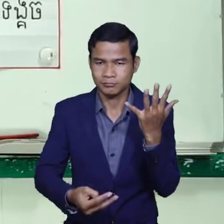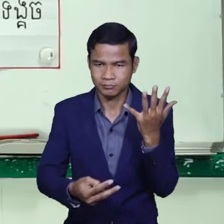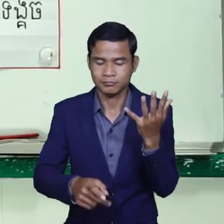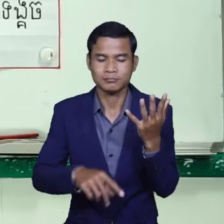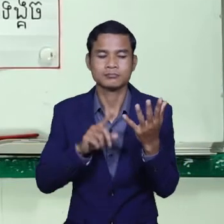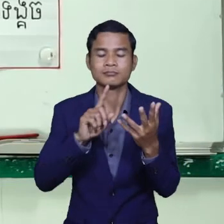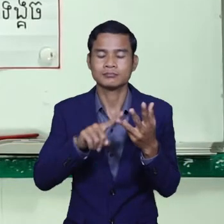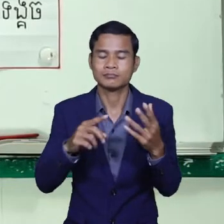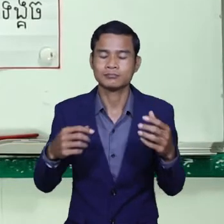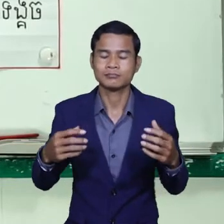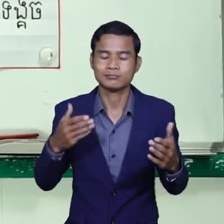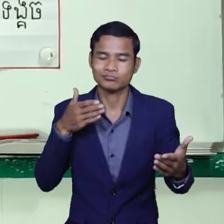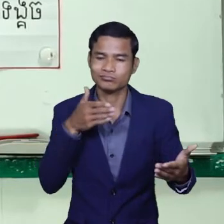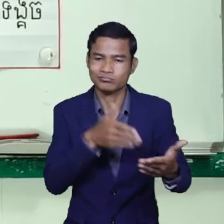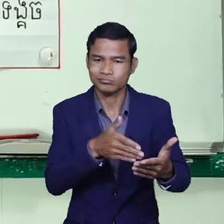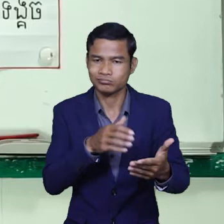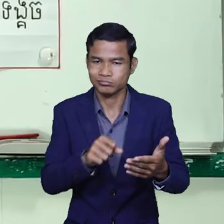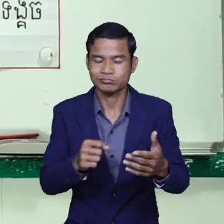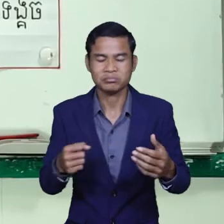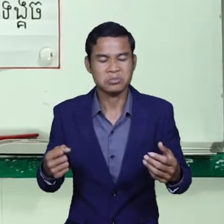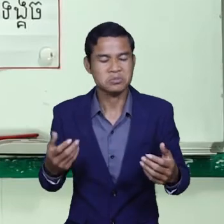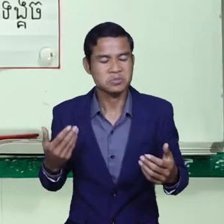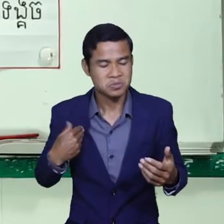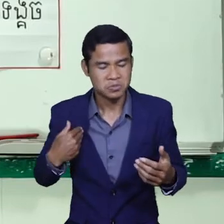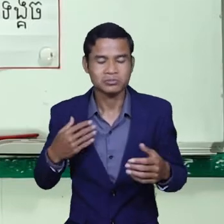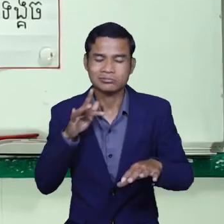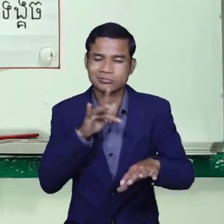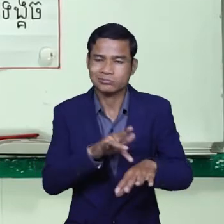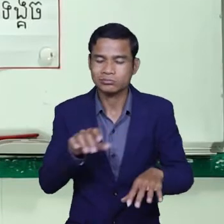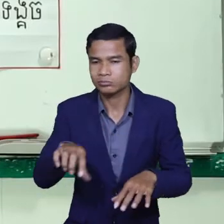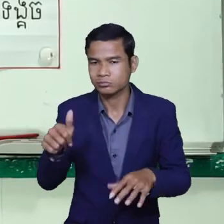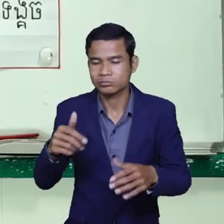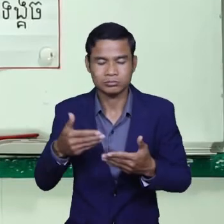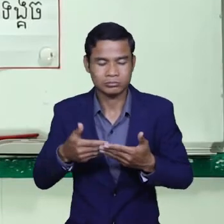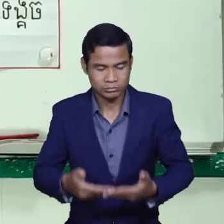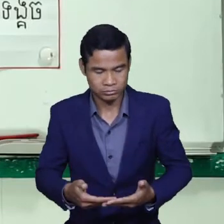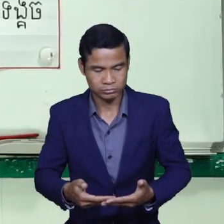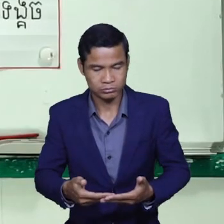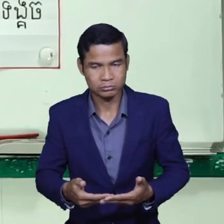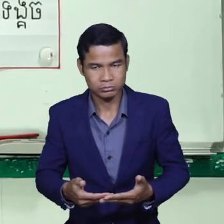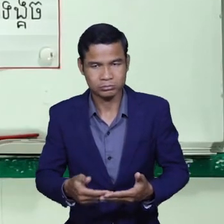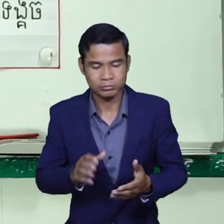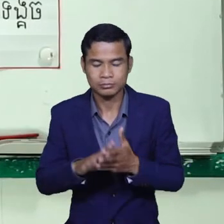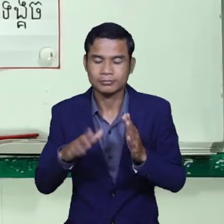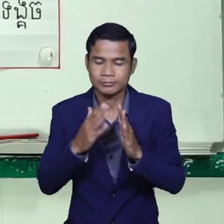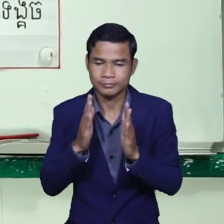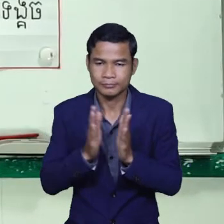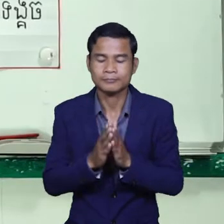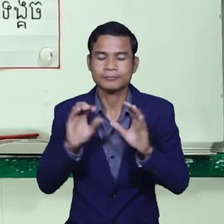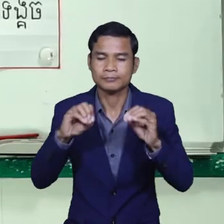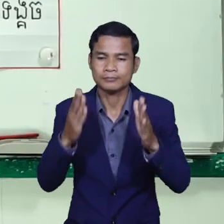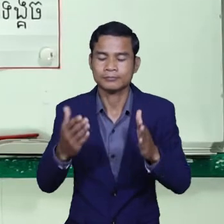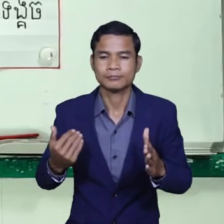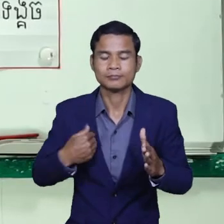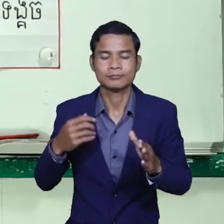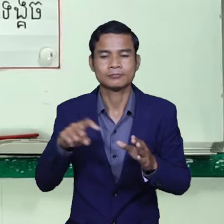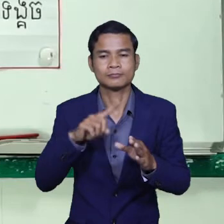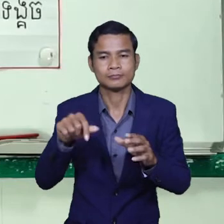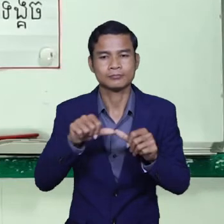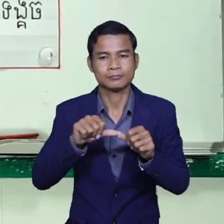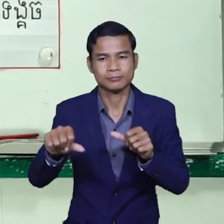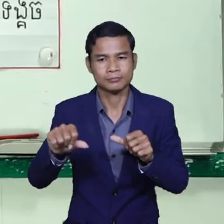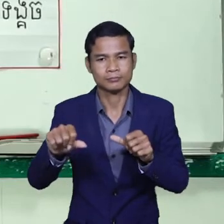បុកឬក៏ចាយើងប៉ះទង្គិចចាជាមួយអ្វីដែរចាធ្ងន់ធ្ងរណាកូនណាចាអរគុណអញ្ចឹងអ្នកគ្រូនឹងមានសំណួរចាសួរទៅកា